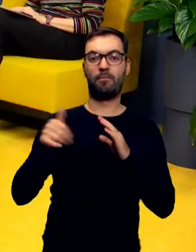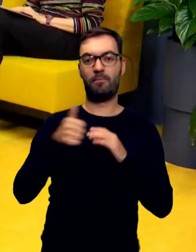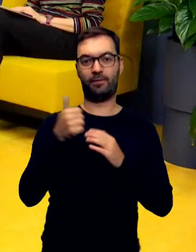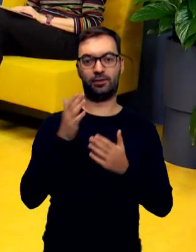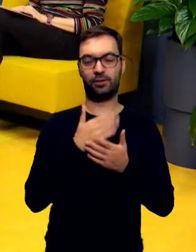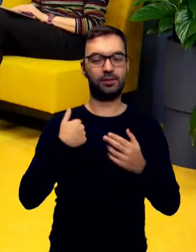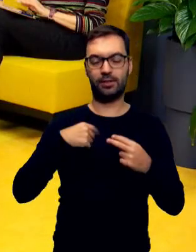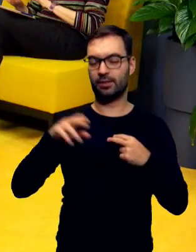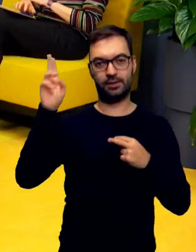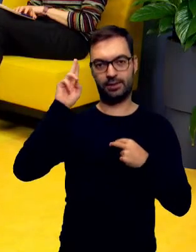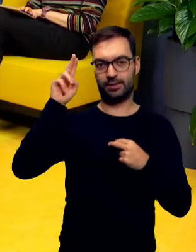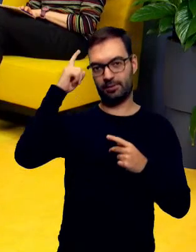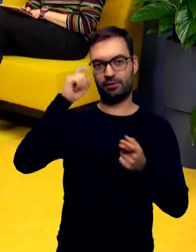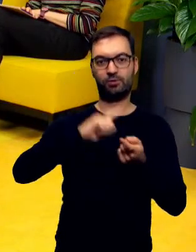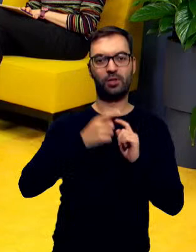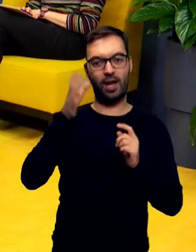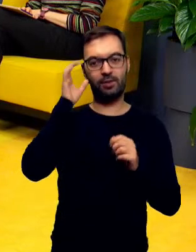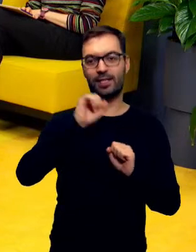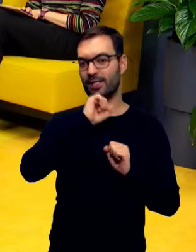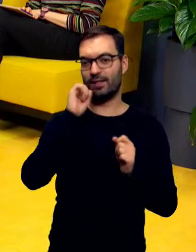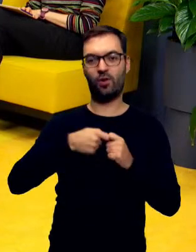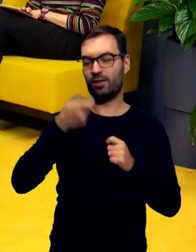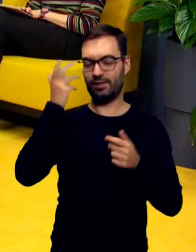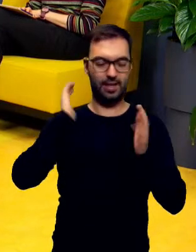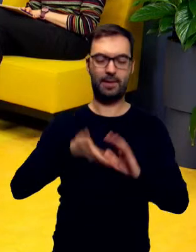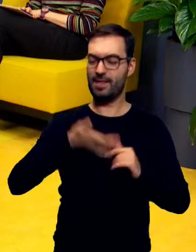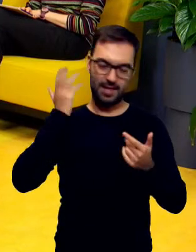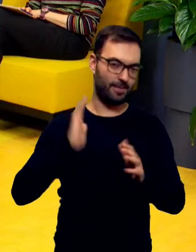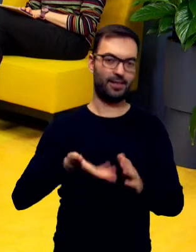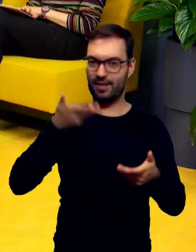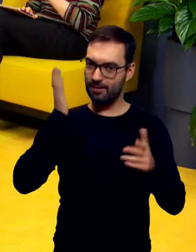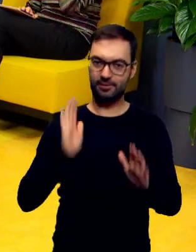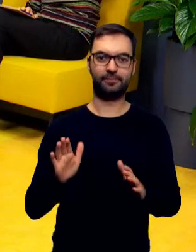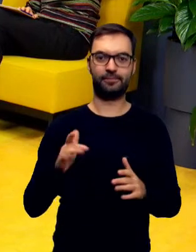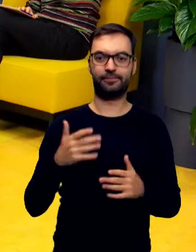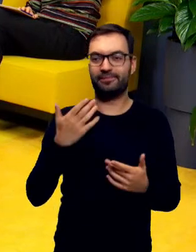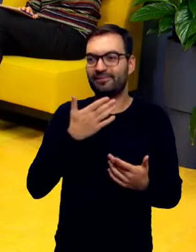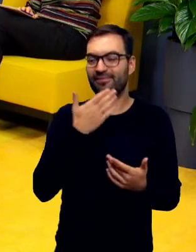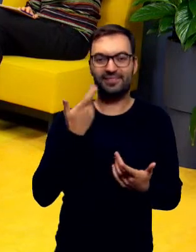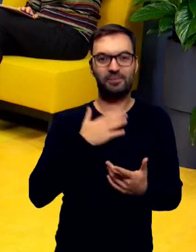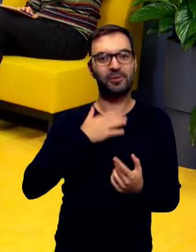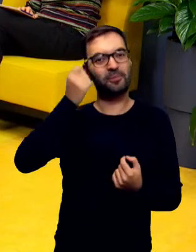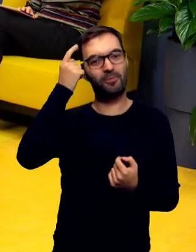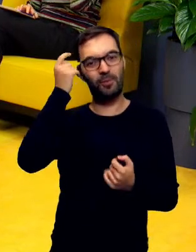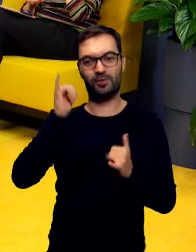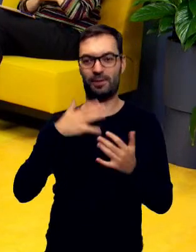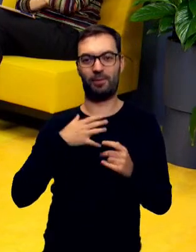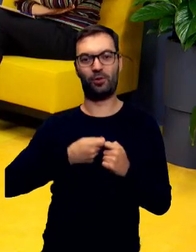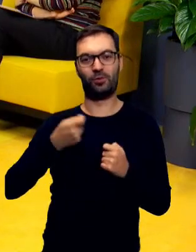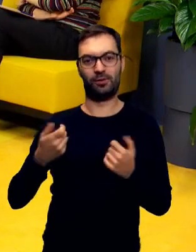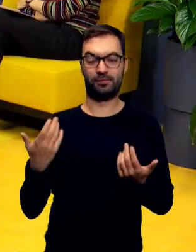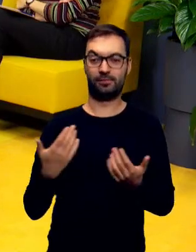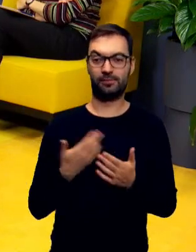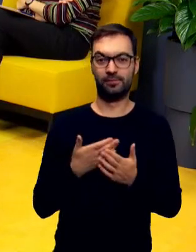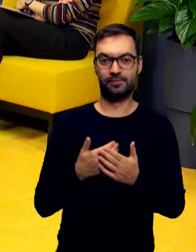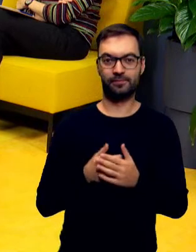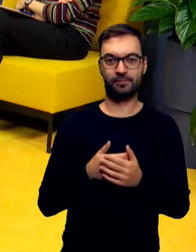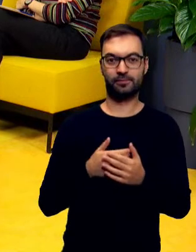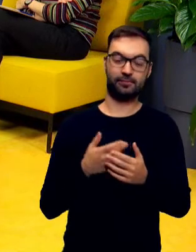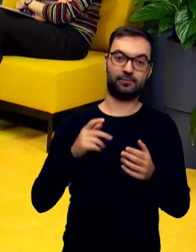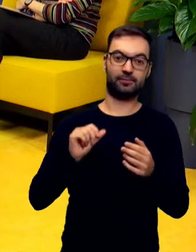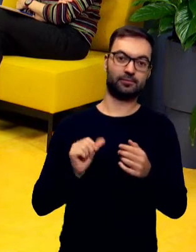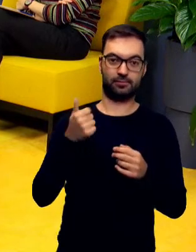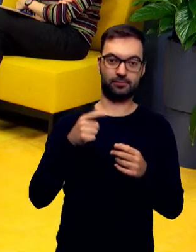tomie zarzekałam się na spotkaniach autorskich, że nie będzie kontynuacji, bo też nie miałam pomysłu na tę kontynuację, dlatego że no,